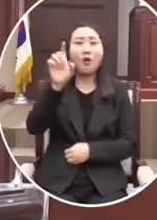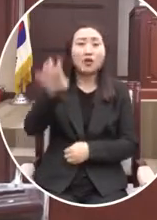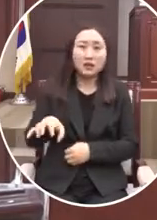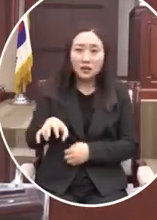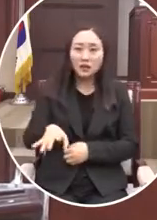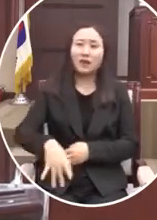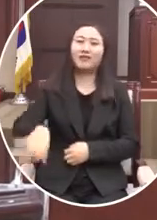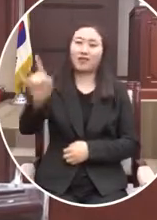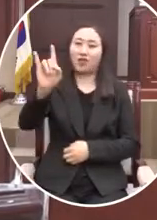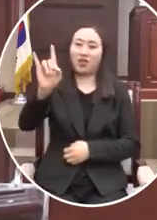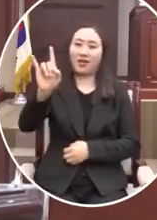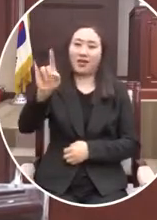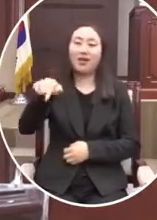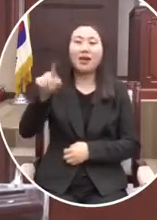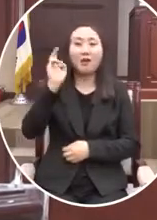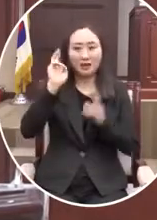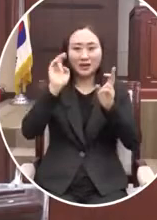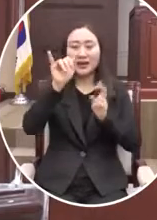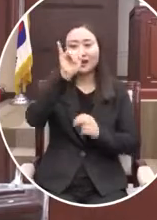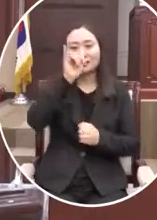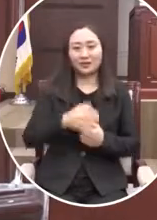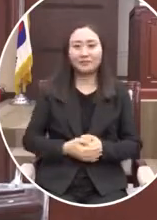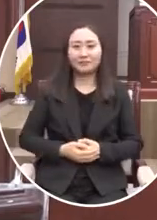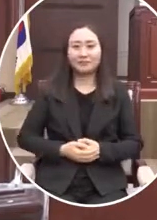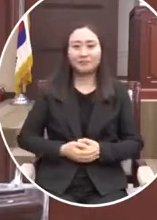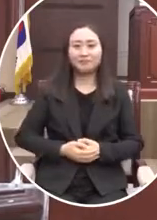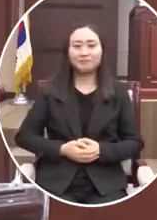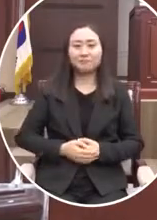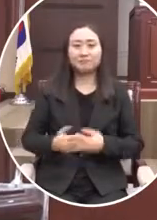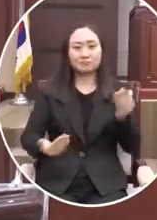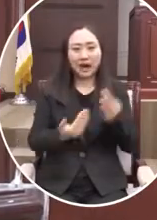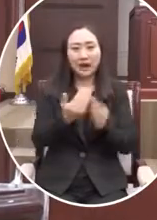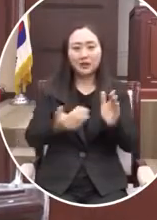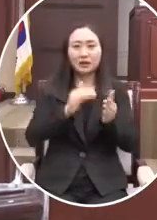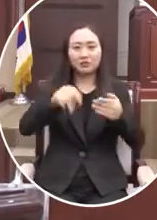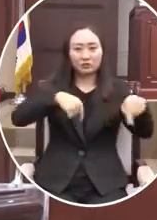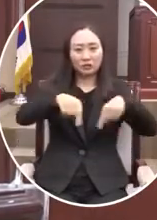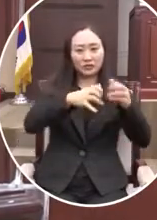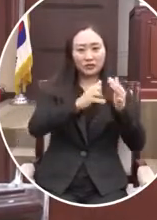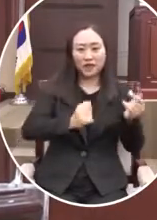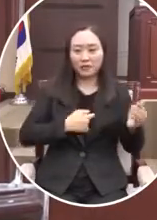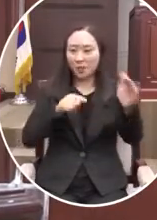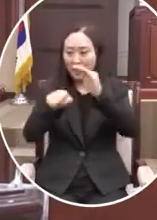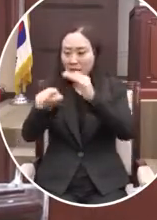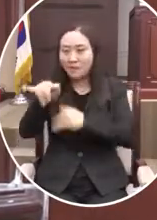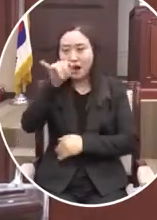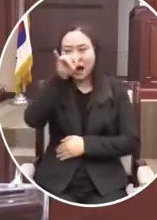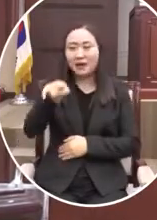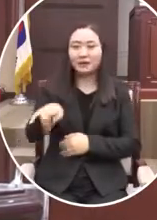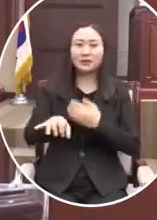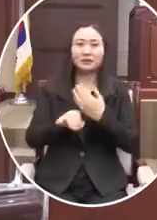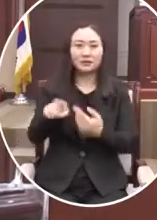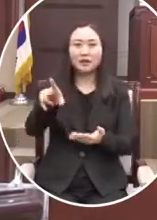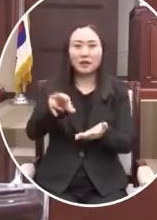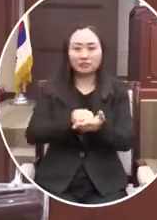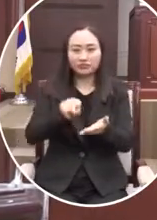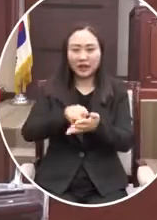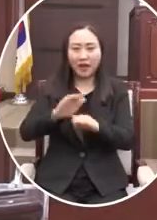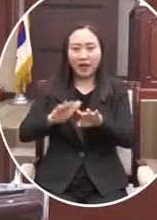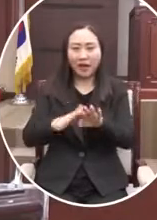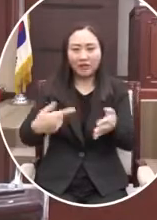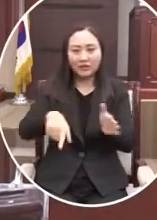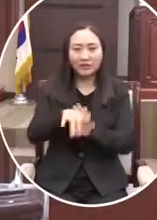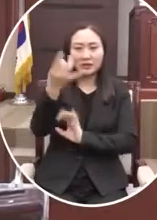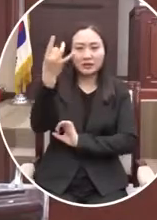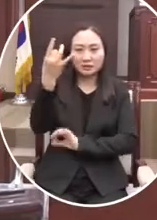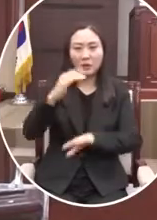시공사가 현대산업개발이라고 합니다. 사고 후 정치권은 사고 현장을 방문하여 한 목소리로 사태의